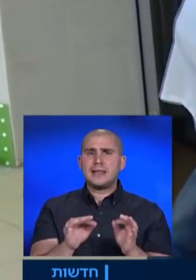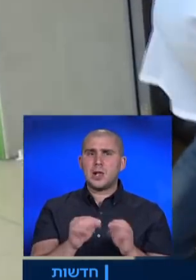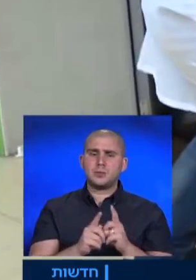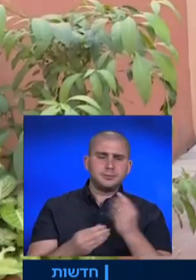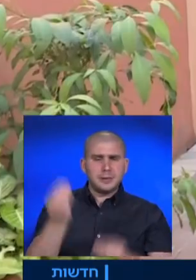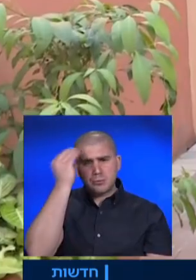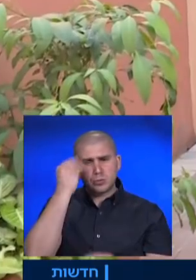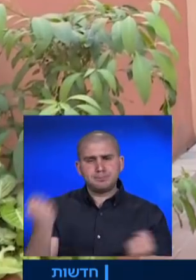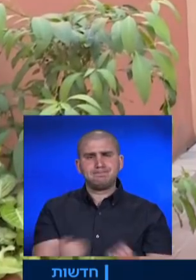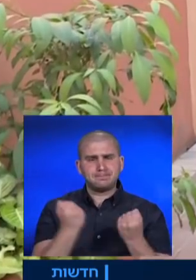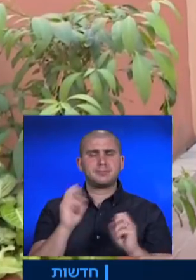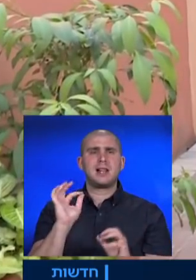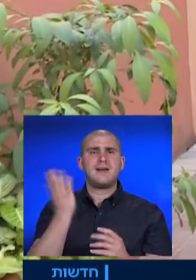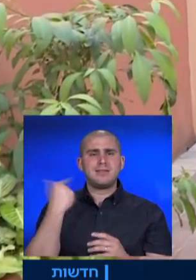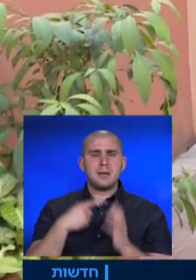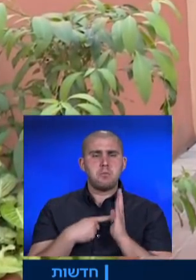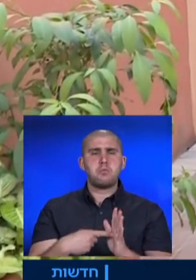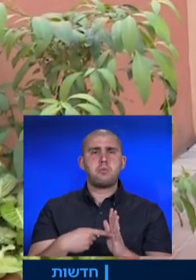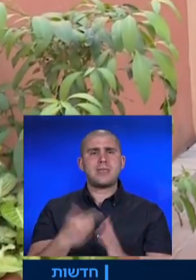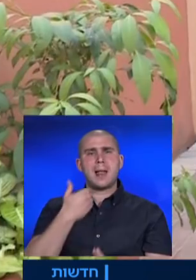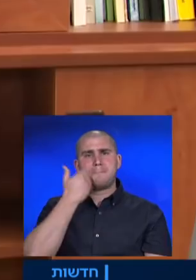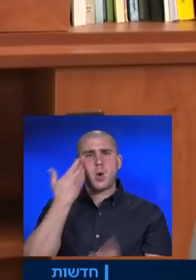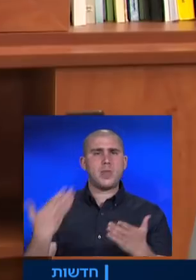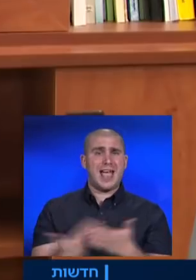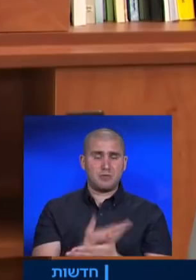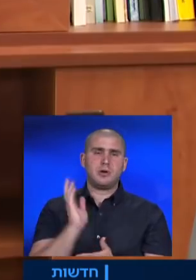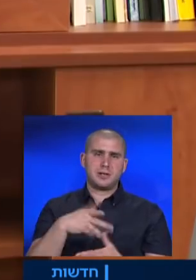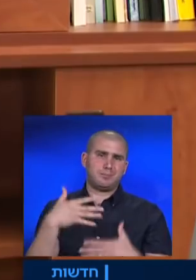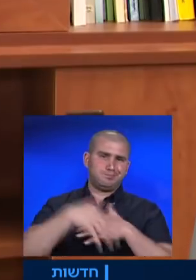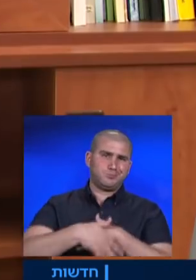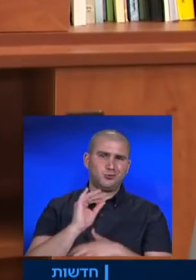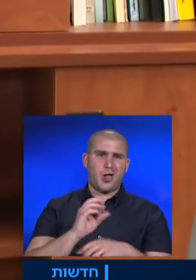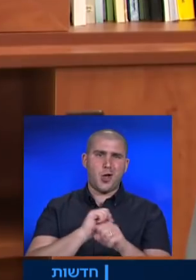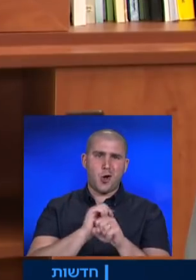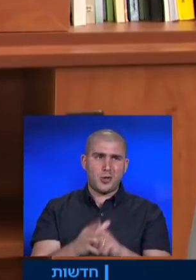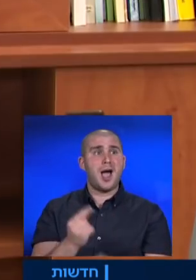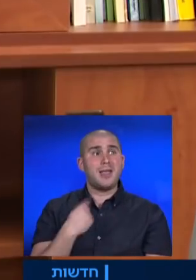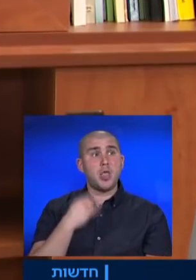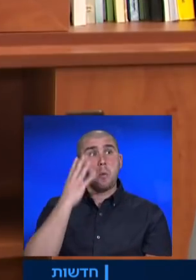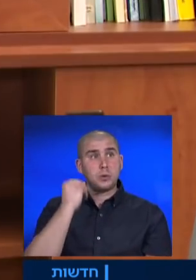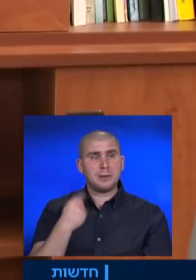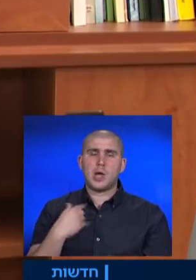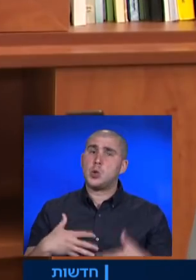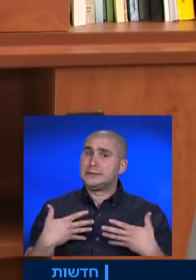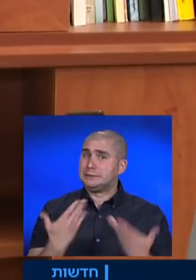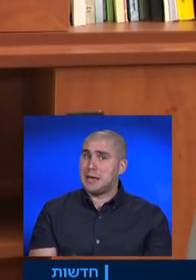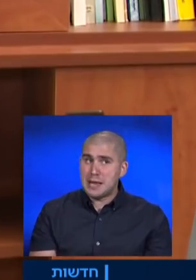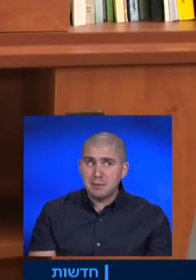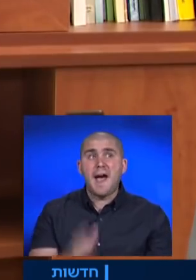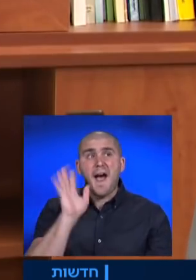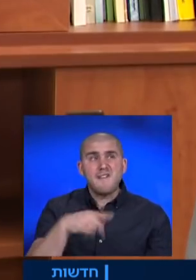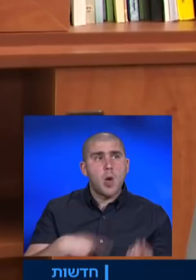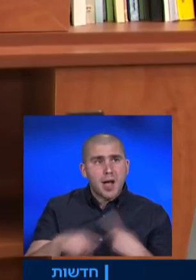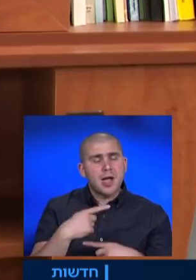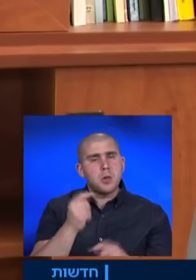מודל הבגרויות החדש, גם הוא בצל הקורונה. אנחנו מרוצים, אנחנו שמחים, ואפילו אנחנו מתפלים למה